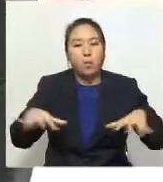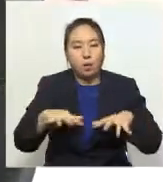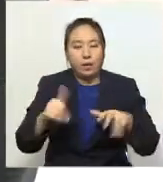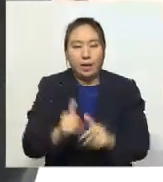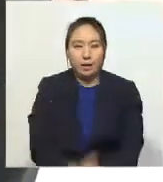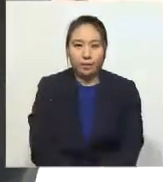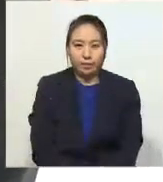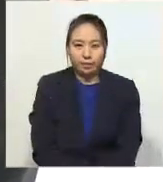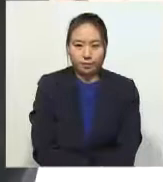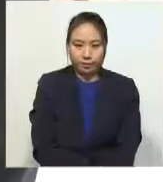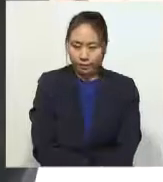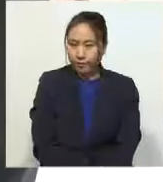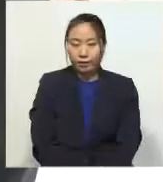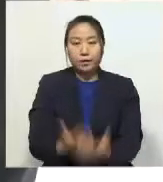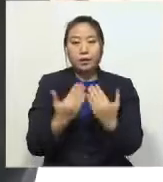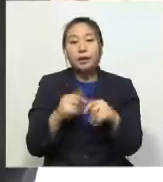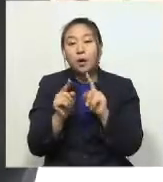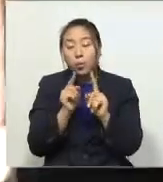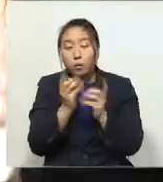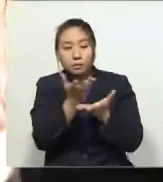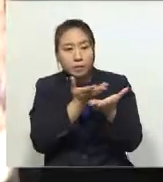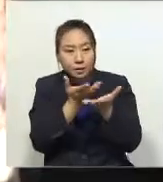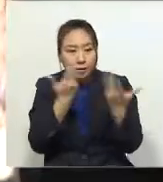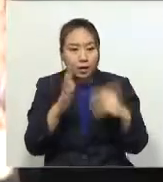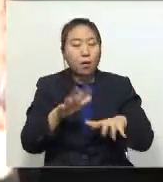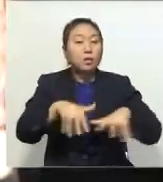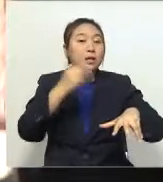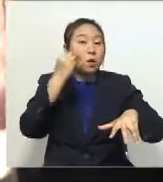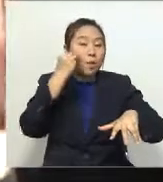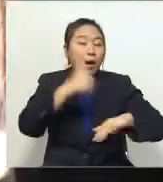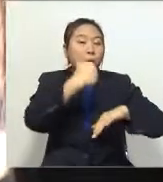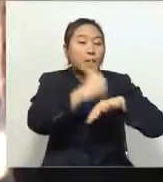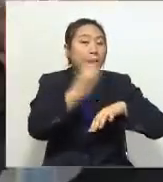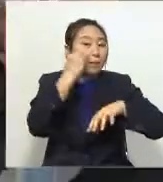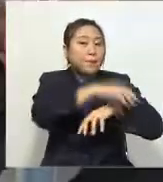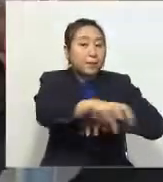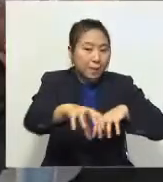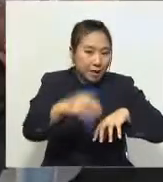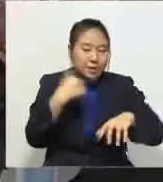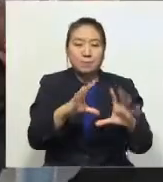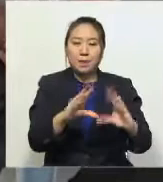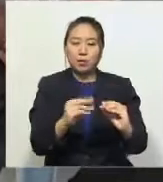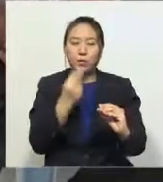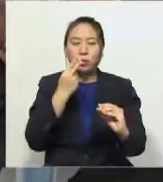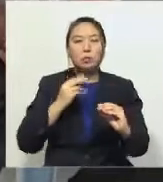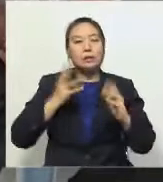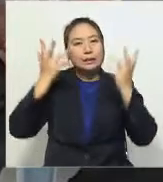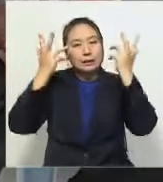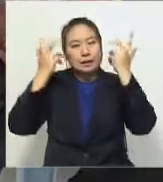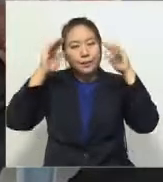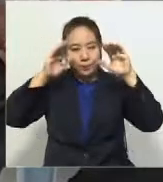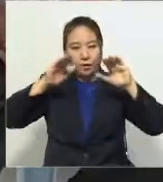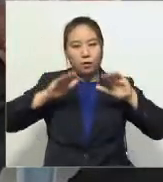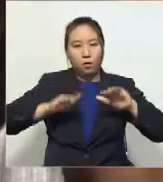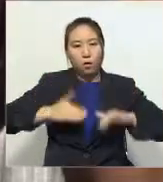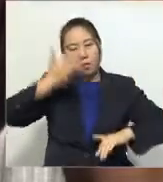ซึ่งภายหลังจากการทำประชามตินะคะชาวบ้านแล้วก็ผู้ใหญ่บ้านก็ที่มาร่วมประชุมนั้นก็มีท่าทีที่ผ่อนคลายมากยิ่งขึ้นค่ะเพราะ